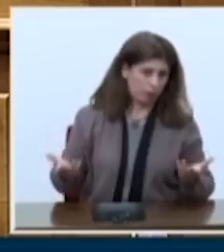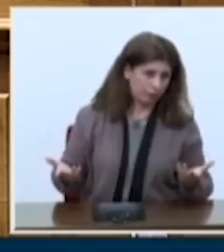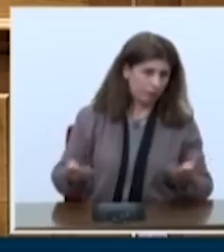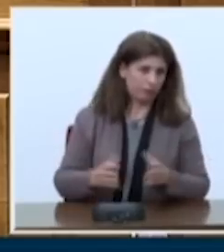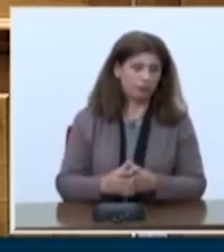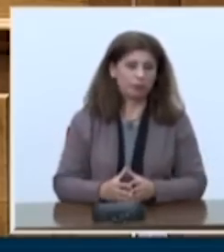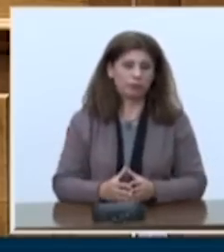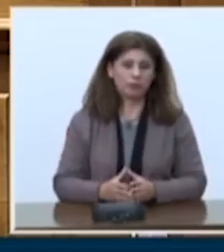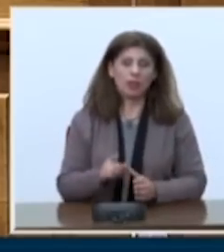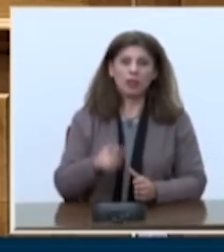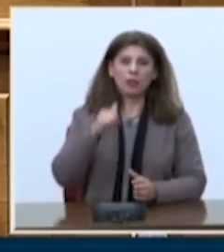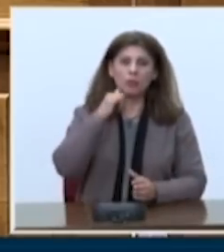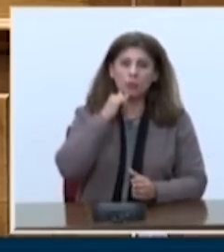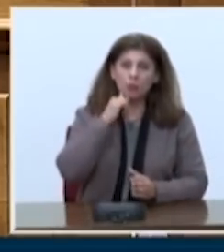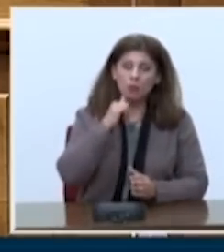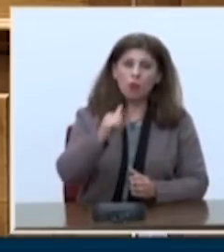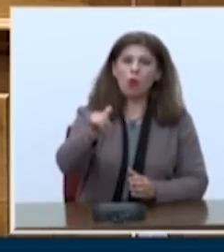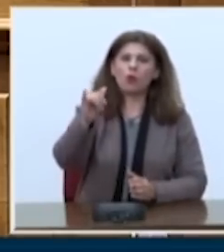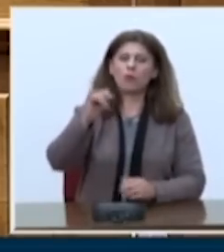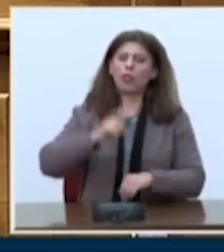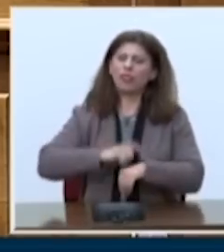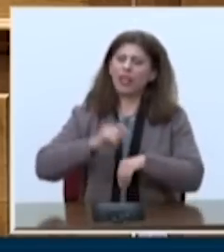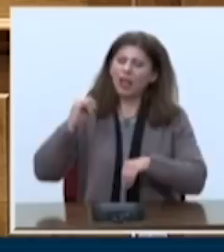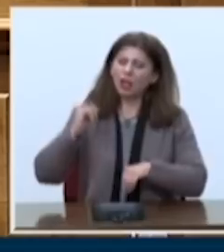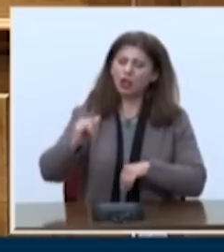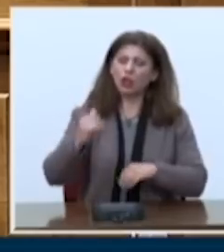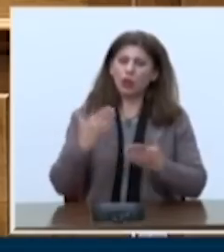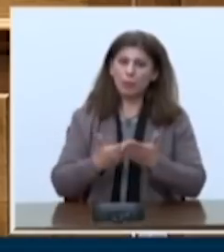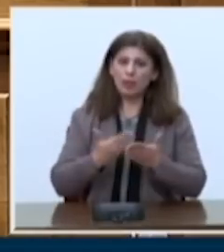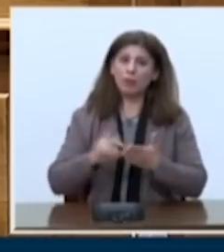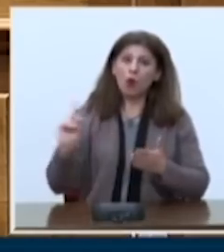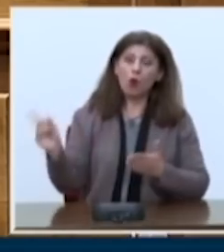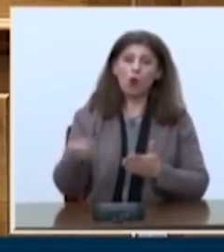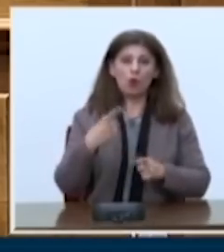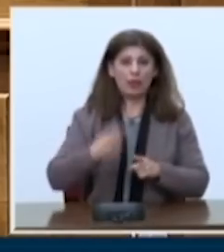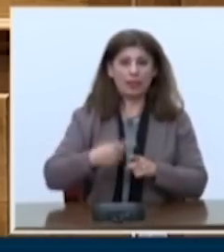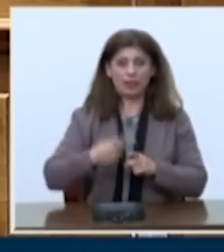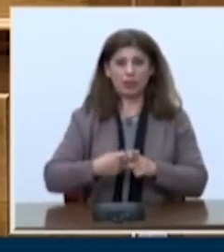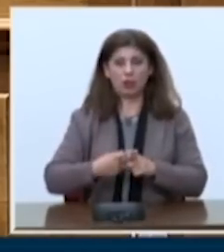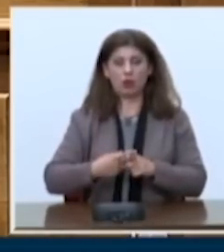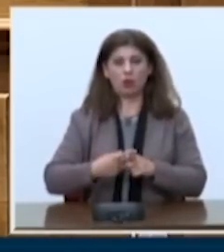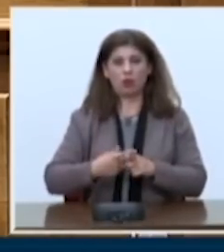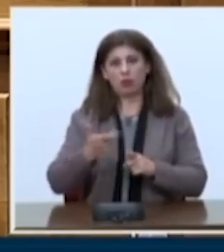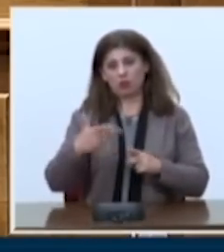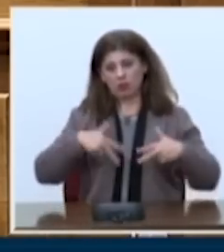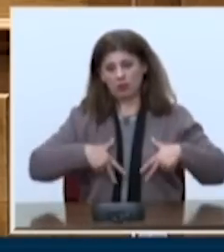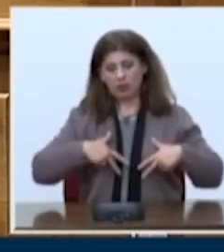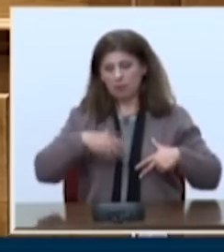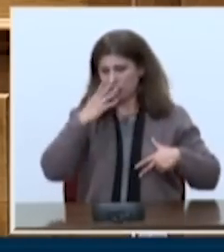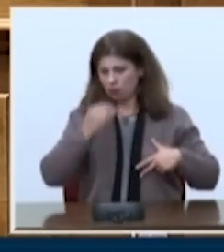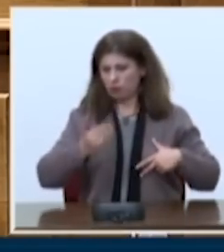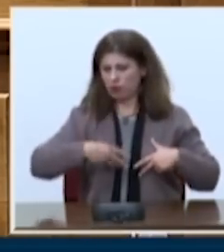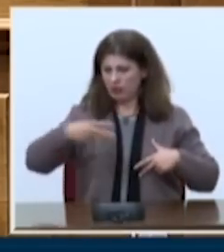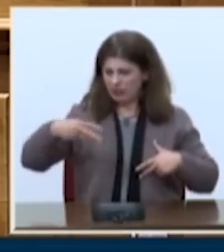το μόνιμο διαχρονικό επιχείρημα όλων των ελληνικών κυβερνήσεων, νεοδημοκρατικών, πασοκικών,